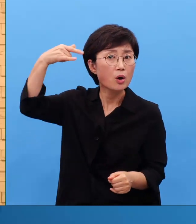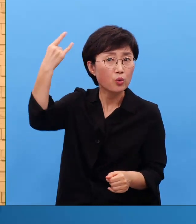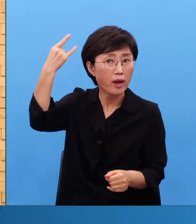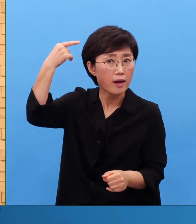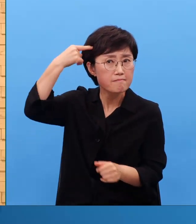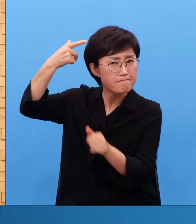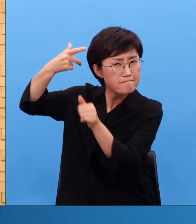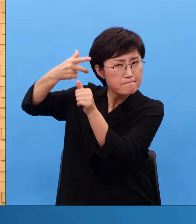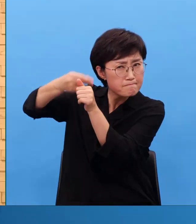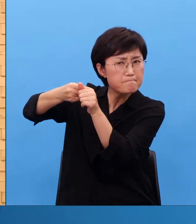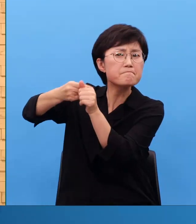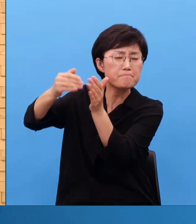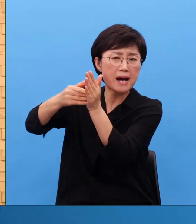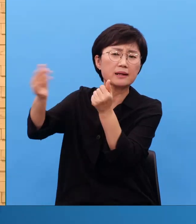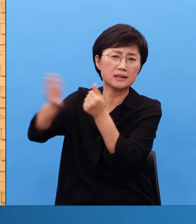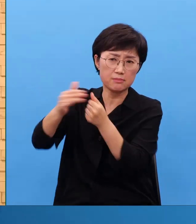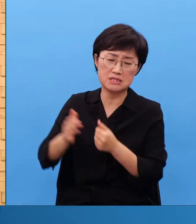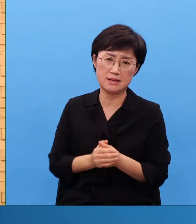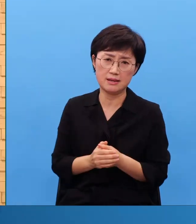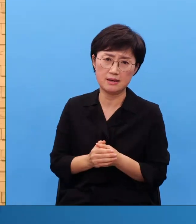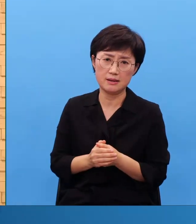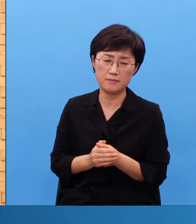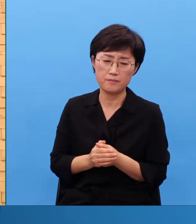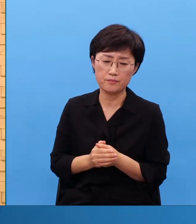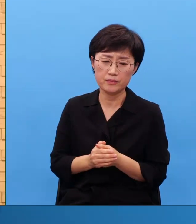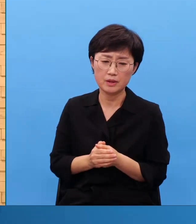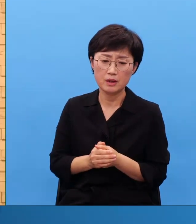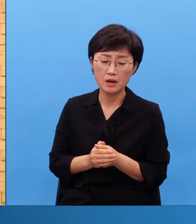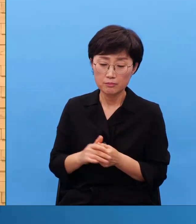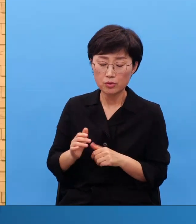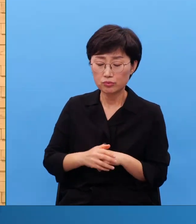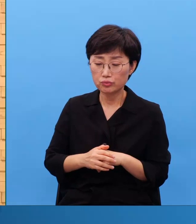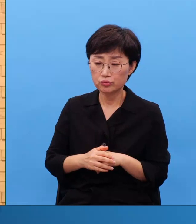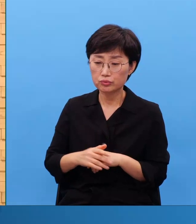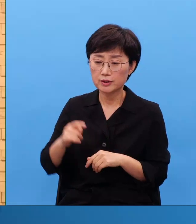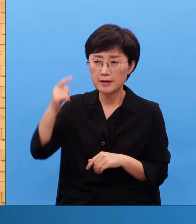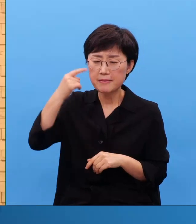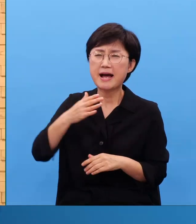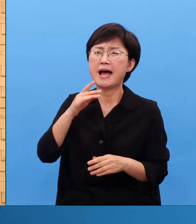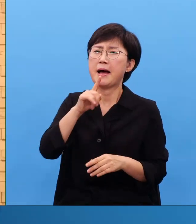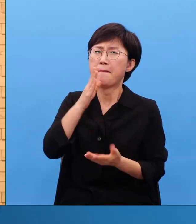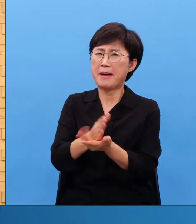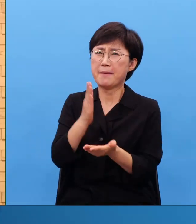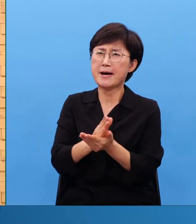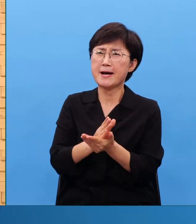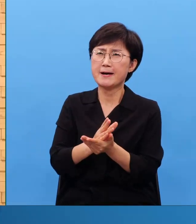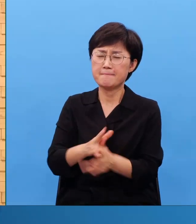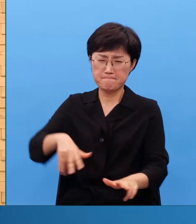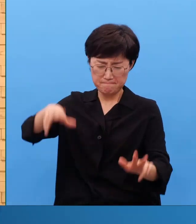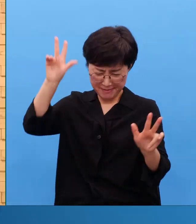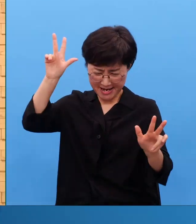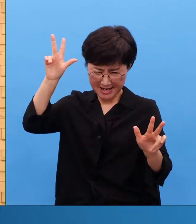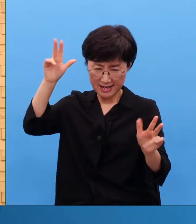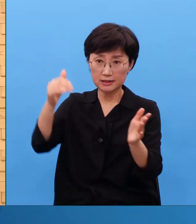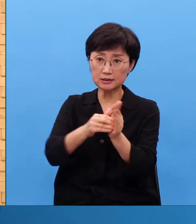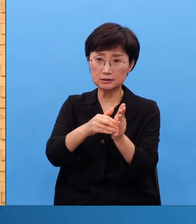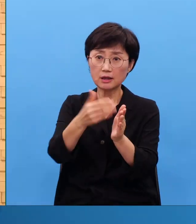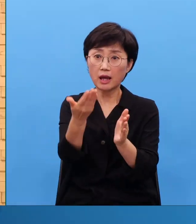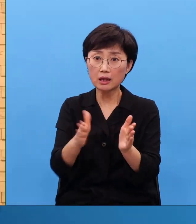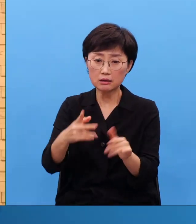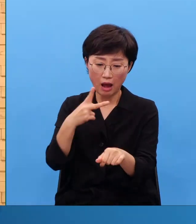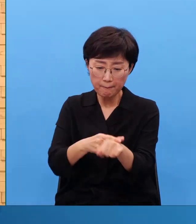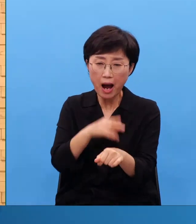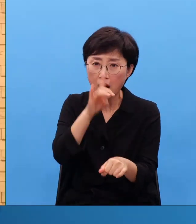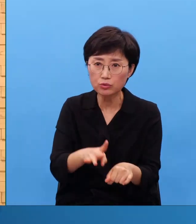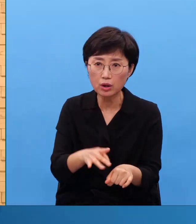몸에 빼냈는데도 뇌에는 각인돼 And 있어요. even though all the addiction is taken out from your body, it's still imprinted in your 그 다음 brain. 단계 뭔지 압니까? Then do